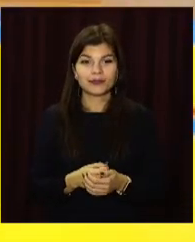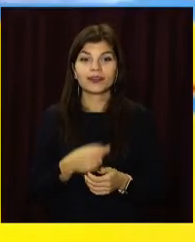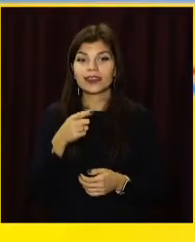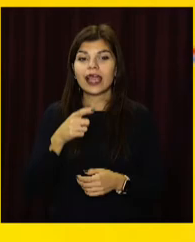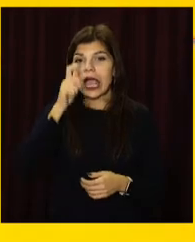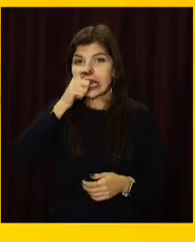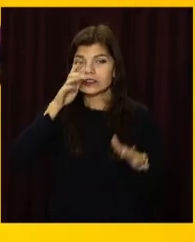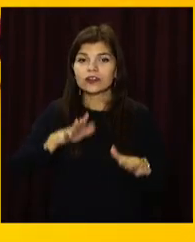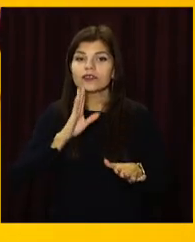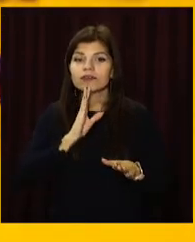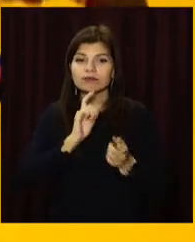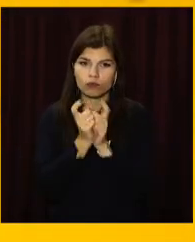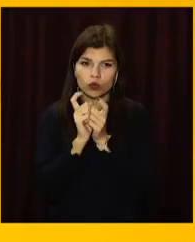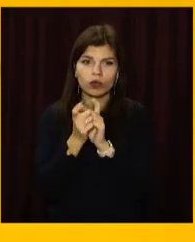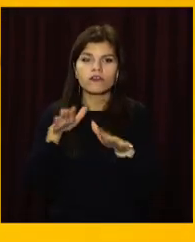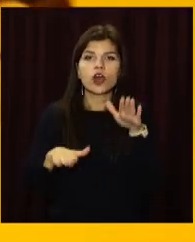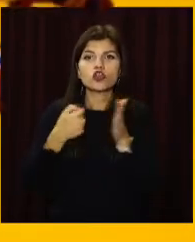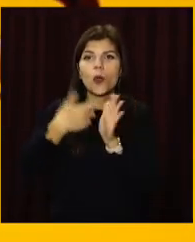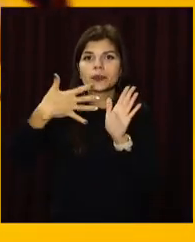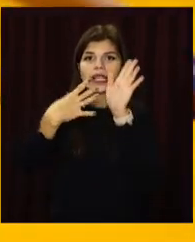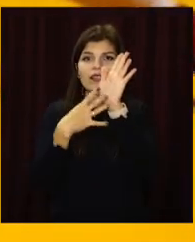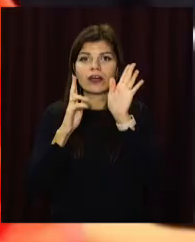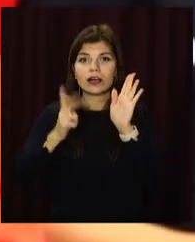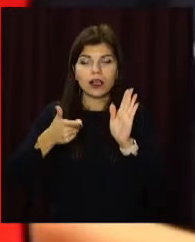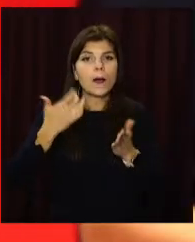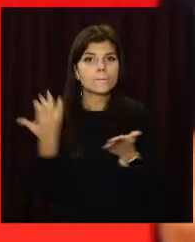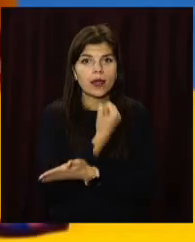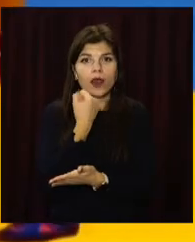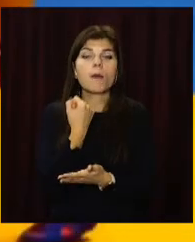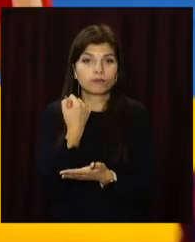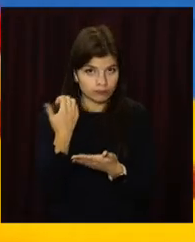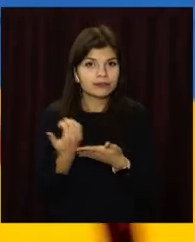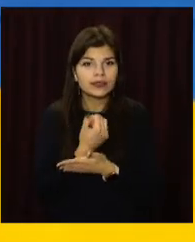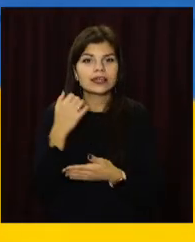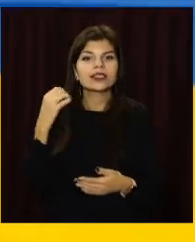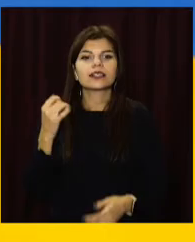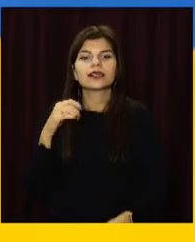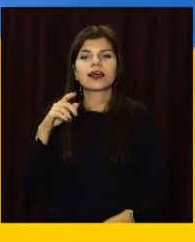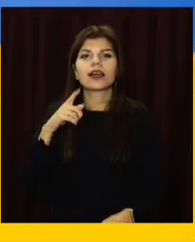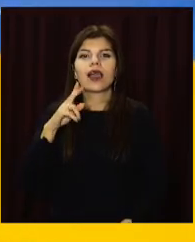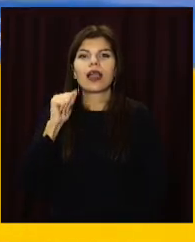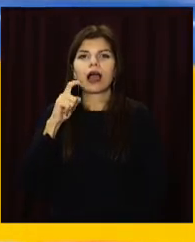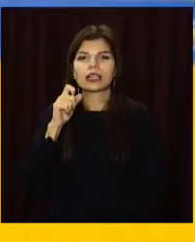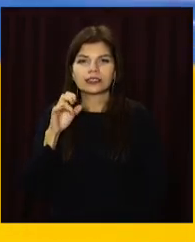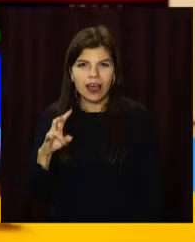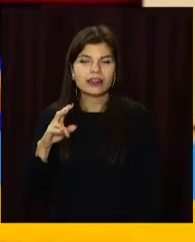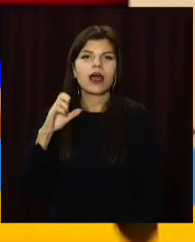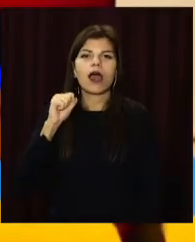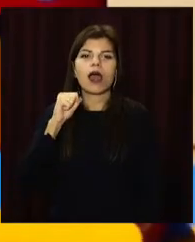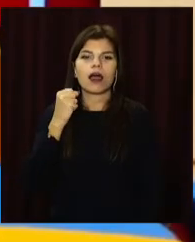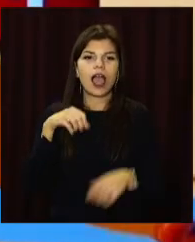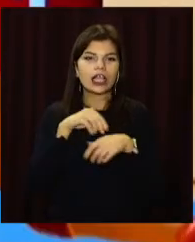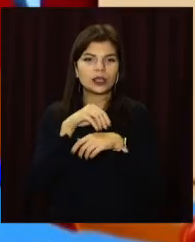у Греції Софія у вазі до 59 кілограмів перемогла суперниць із Молдови, Казахстану і Азербайджану.